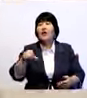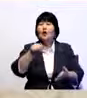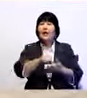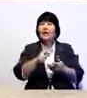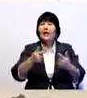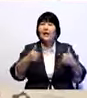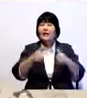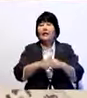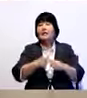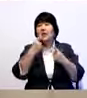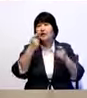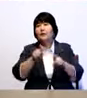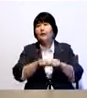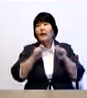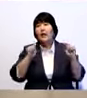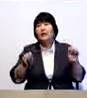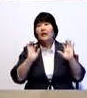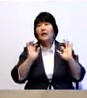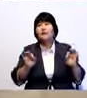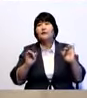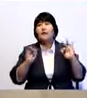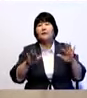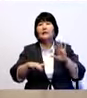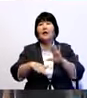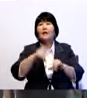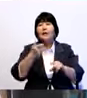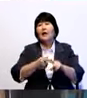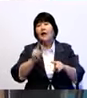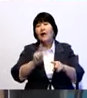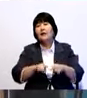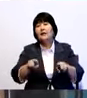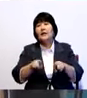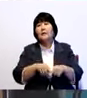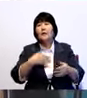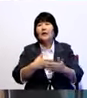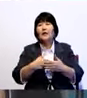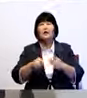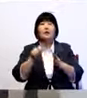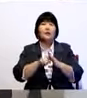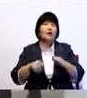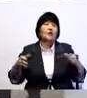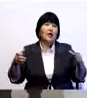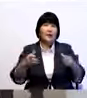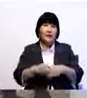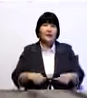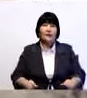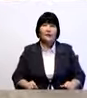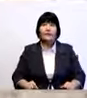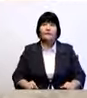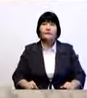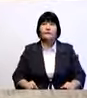Представитель организации сообщил об открытом, справедливом прохождении выборов, а также об объективном мониторинге кампании.